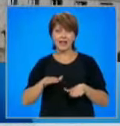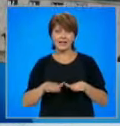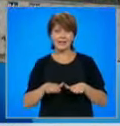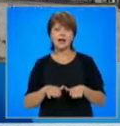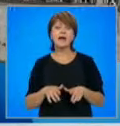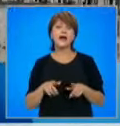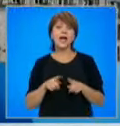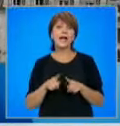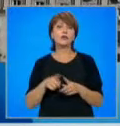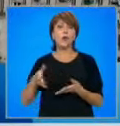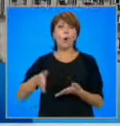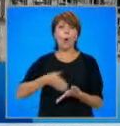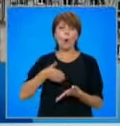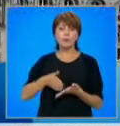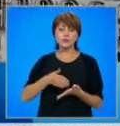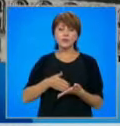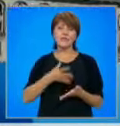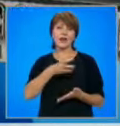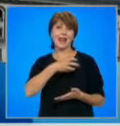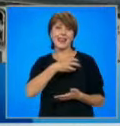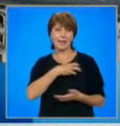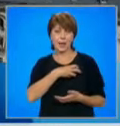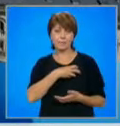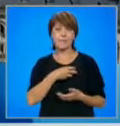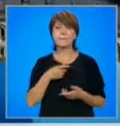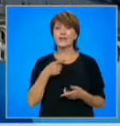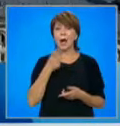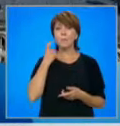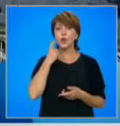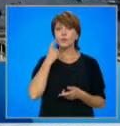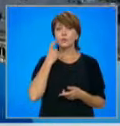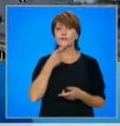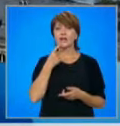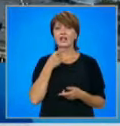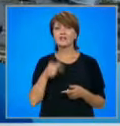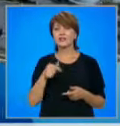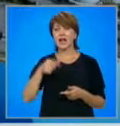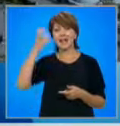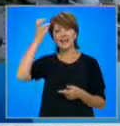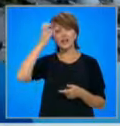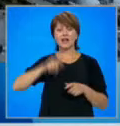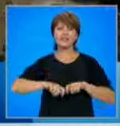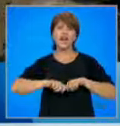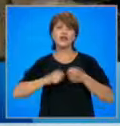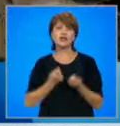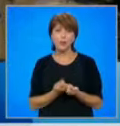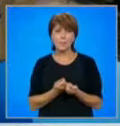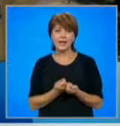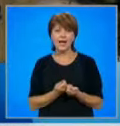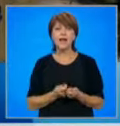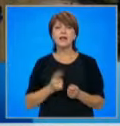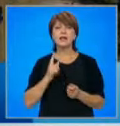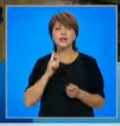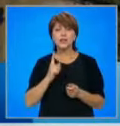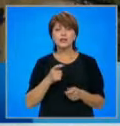и ДПС. Лидерът на ГЕРБ Бойко Борисов отговори, че и към момента държавата, цитирам, е толкова счупена, че трудно би могла да бъде оправена в рамките на следващите между 6 и